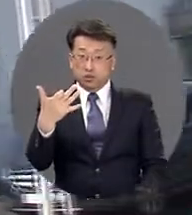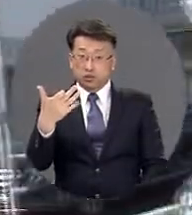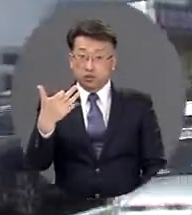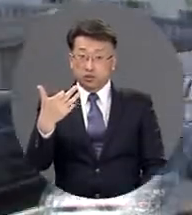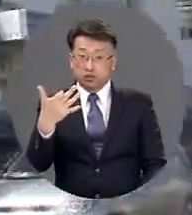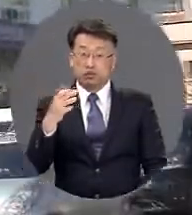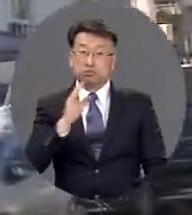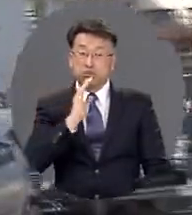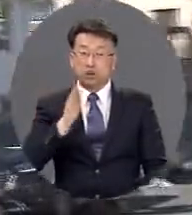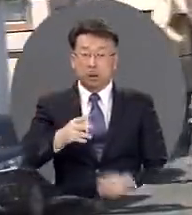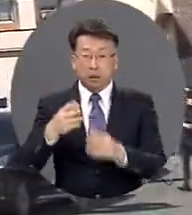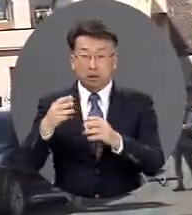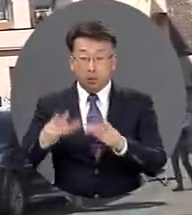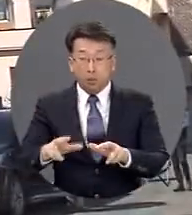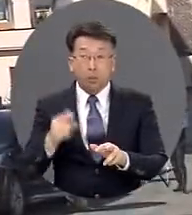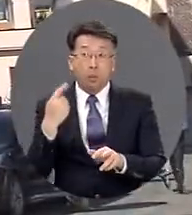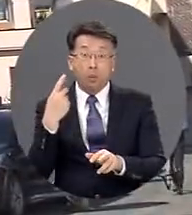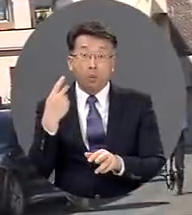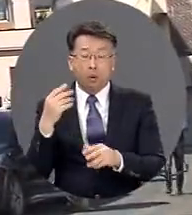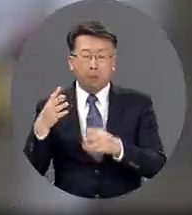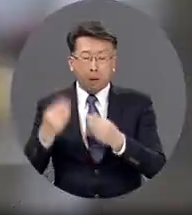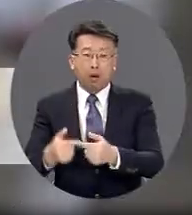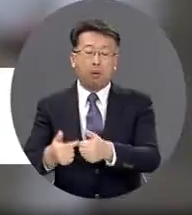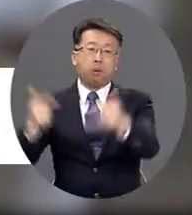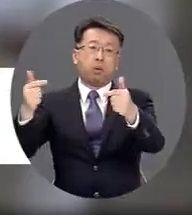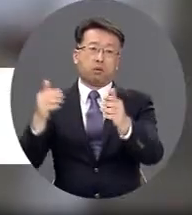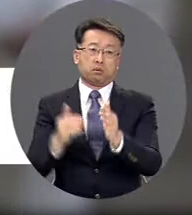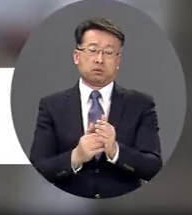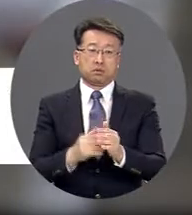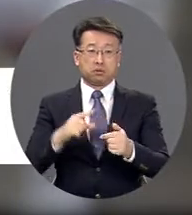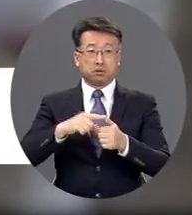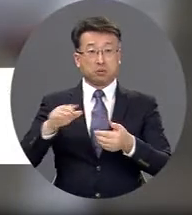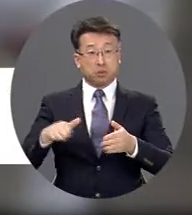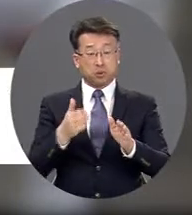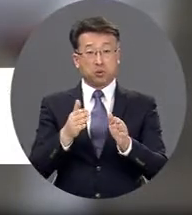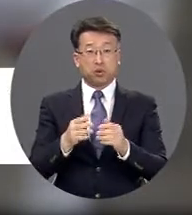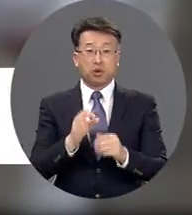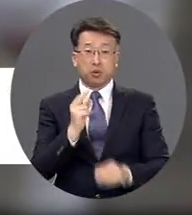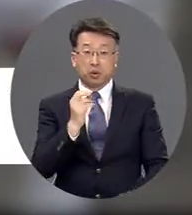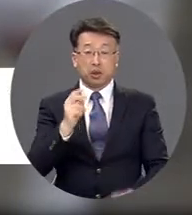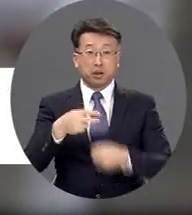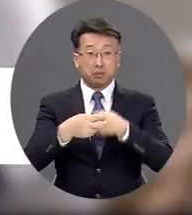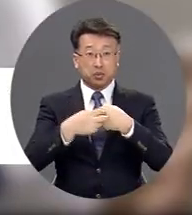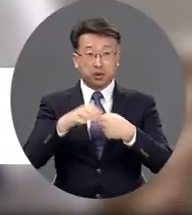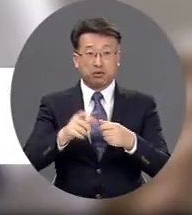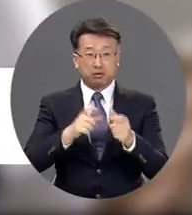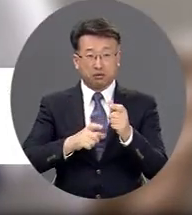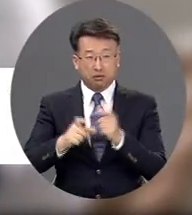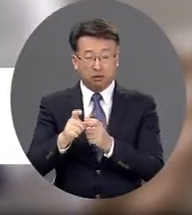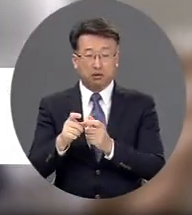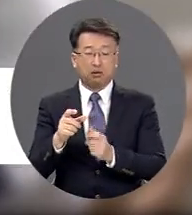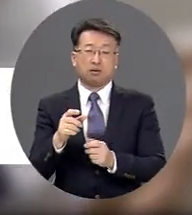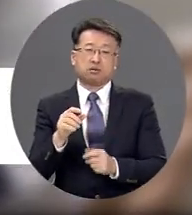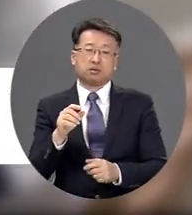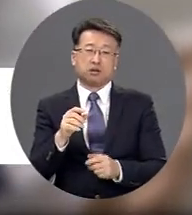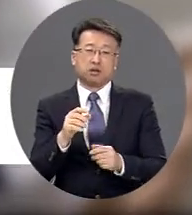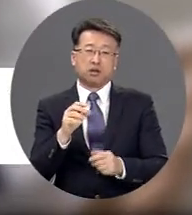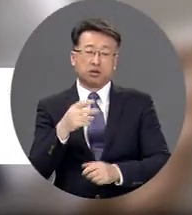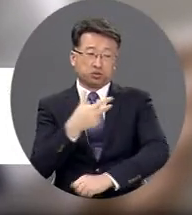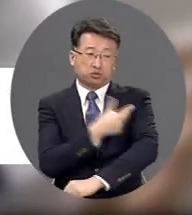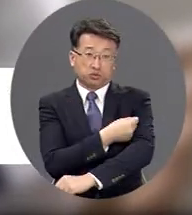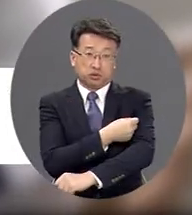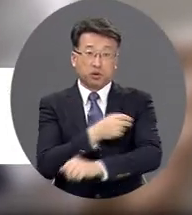감안하면 큰 폭으로 증가했습니다. 경상남도는 요양병원에 대한 추가 백신 접종을 앞당겨